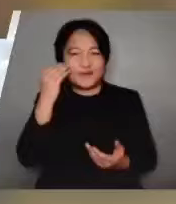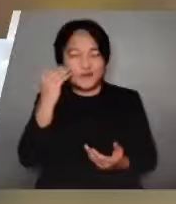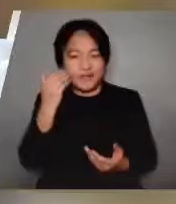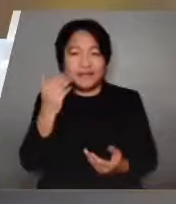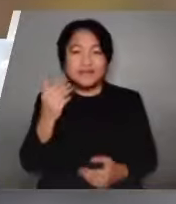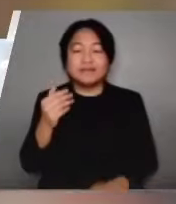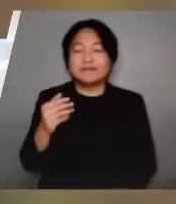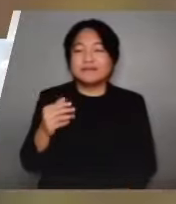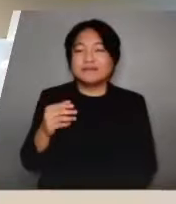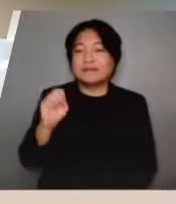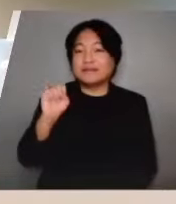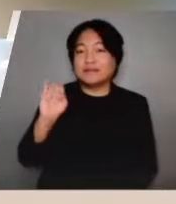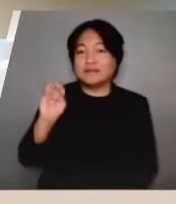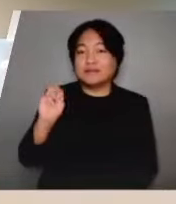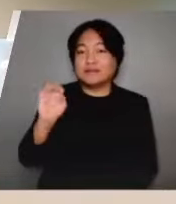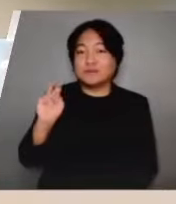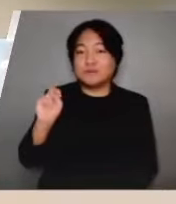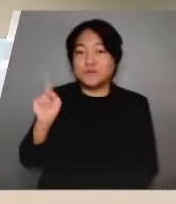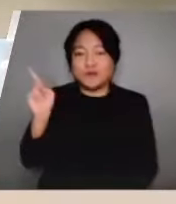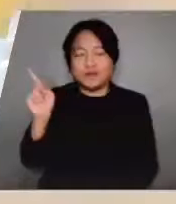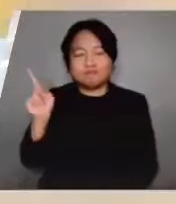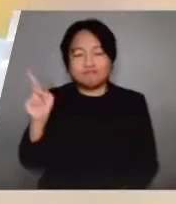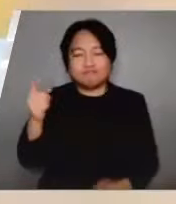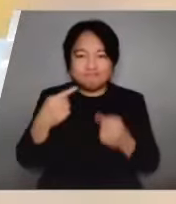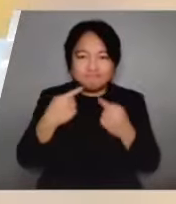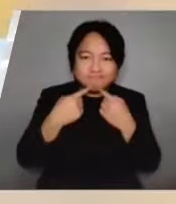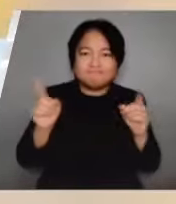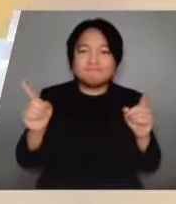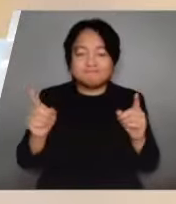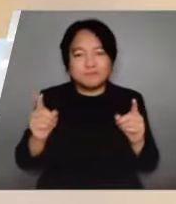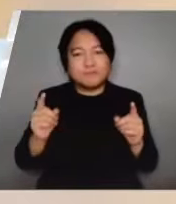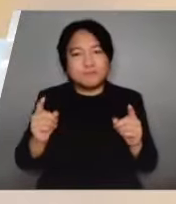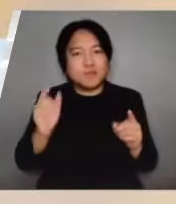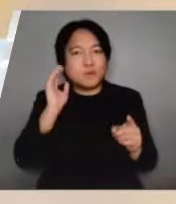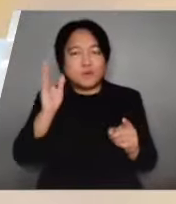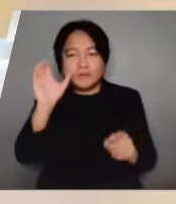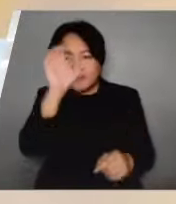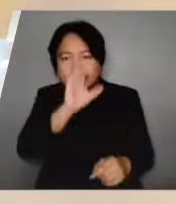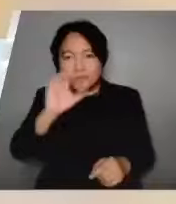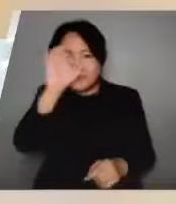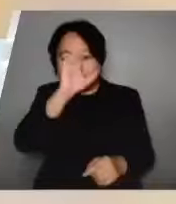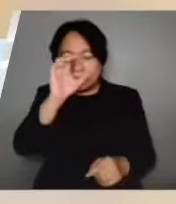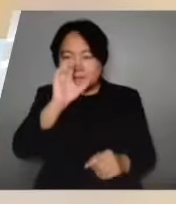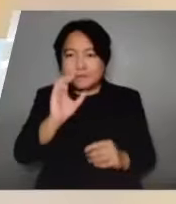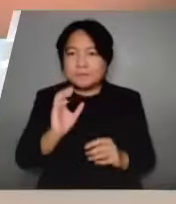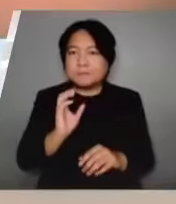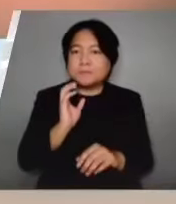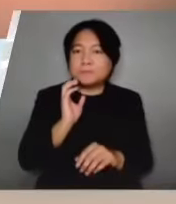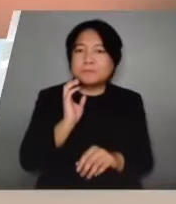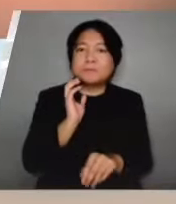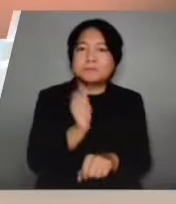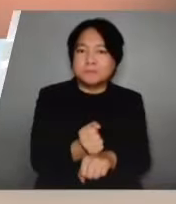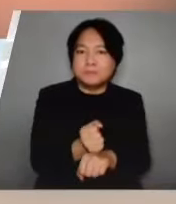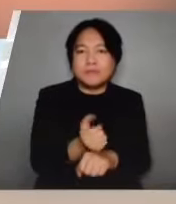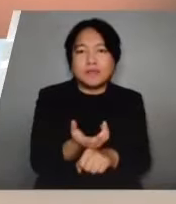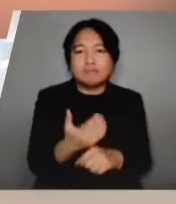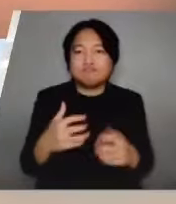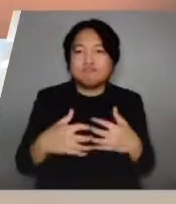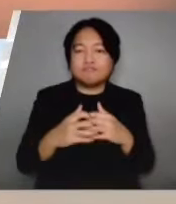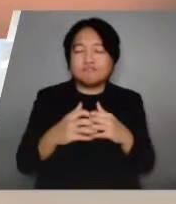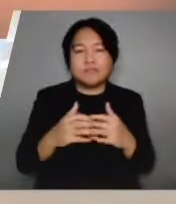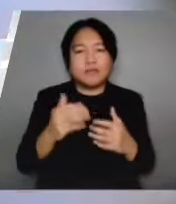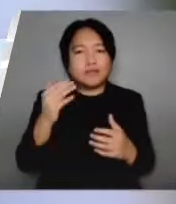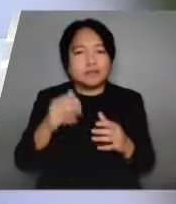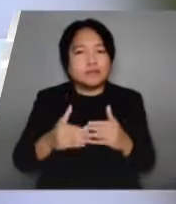na ng record producer na si Simon Cowell na magsasagawa sila ng auditions for his next